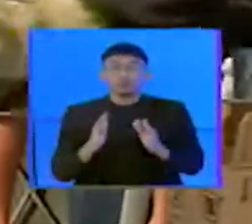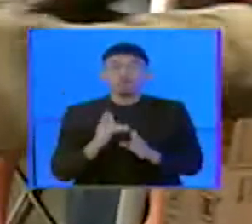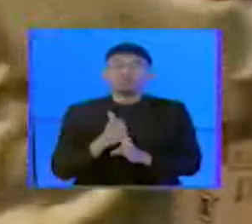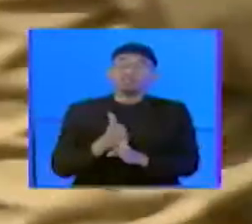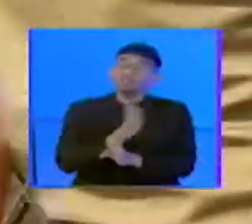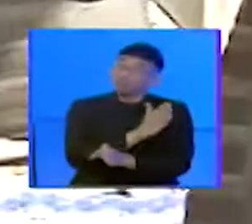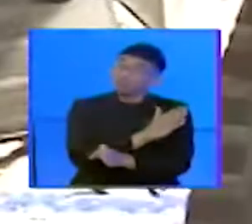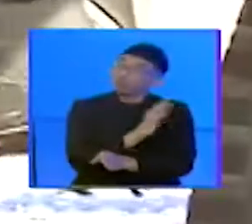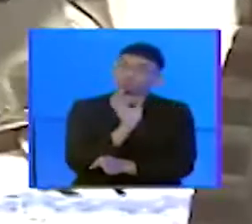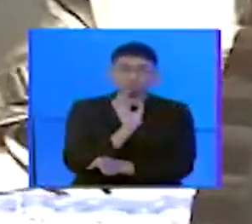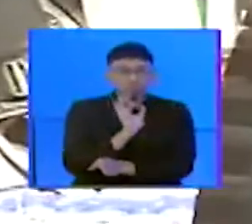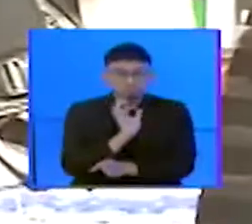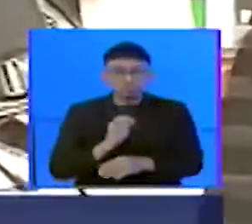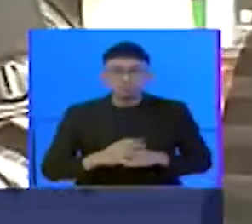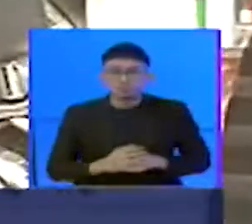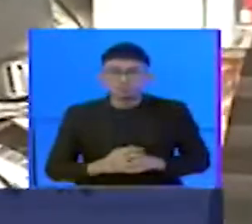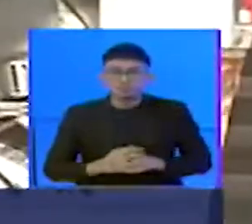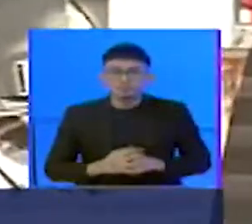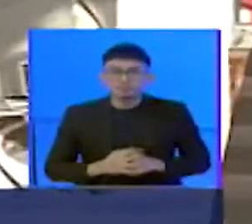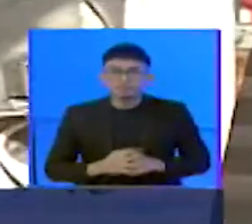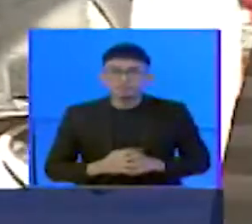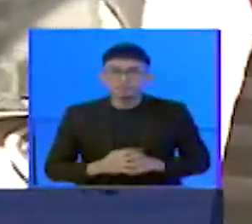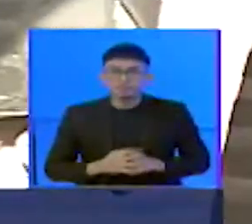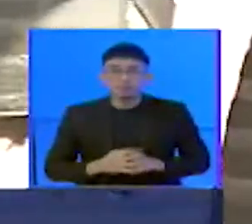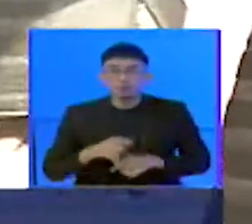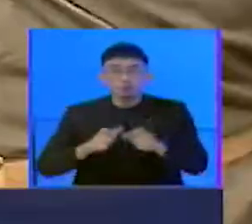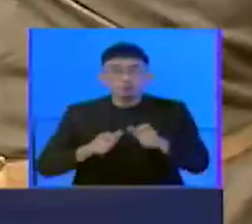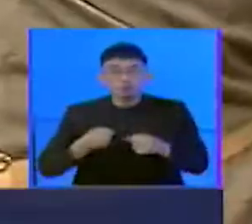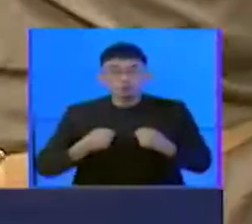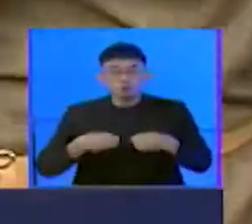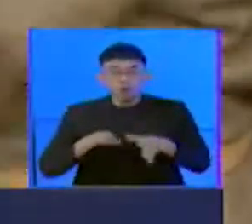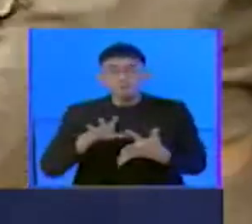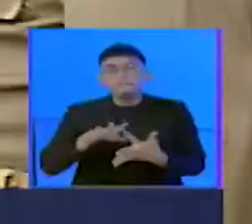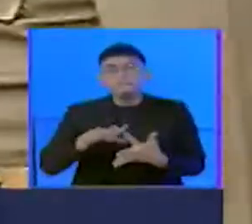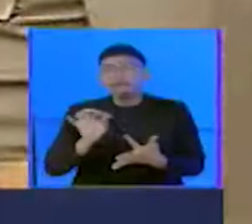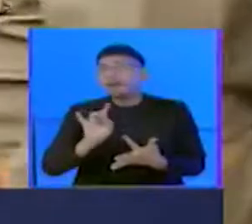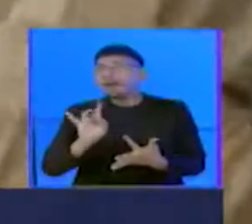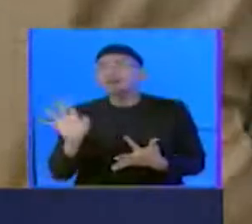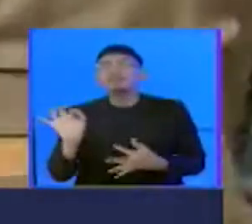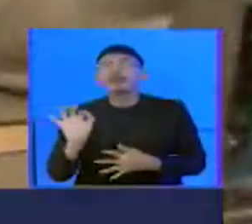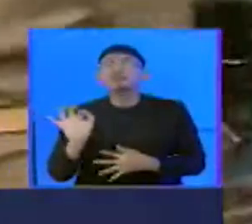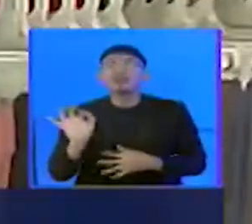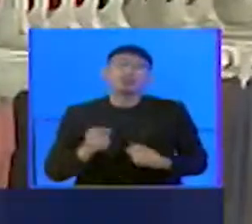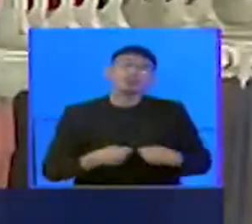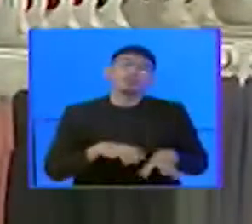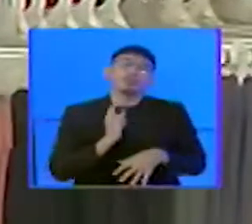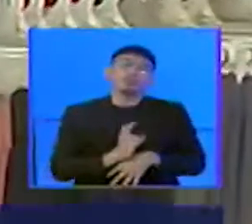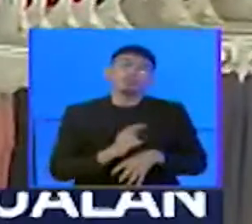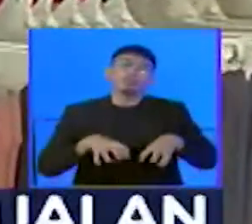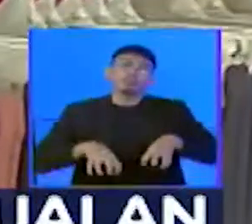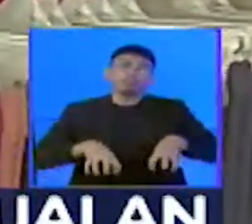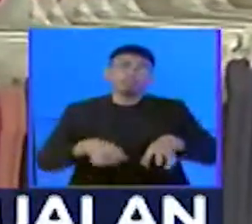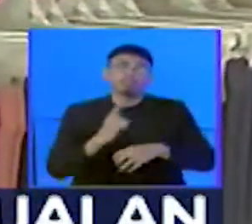cerah lebaran para pedagang mengaku mereka tidak memiliki alternatif lain selain berjualan di lokasi langsung Karena